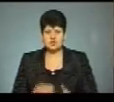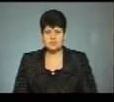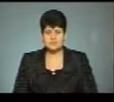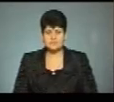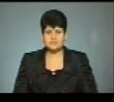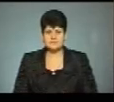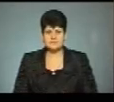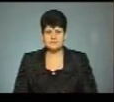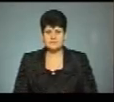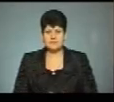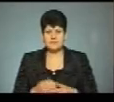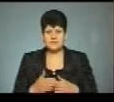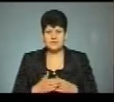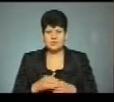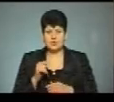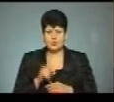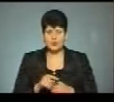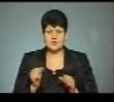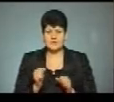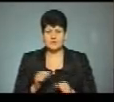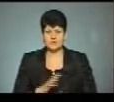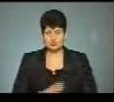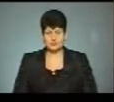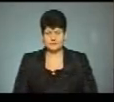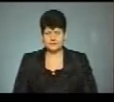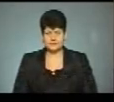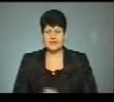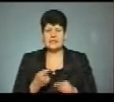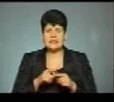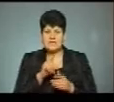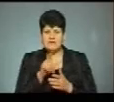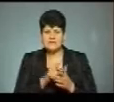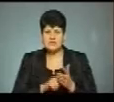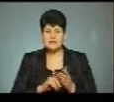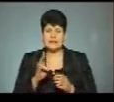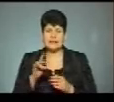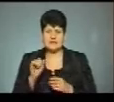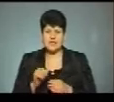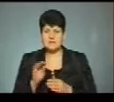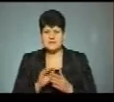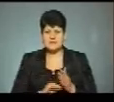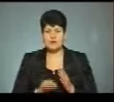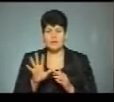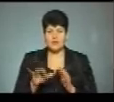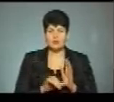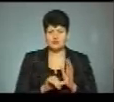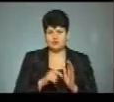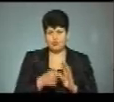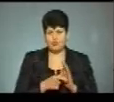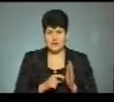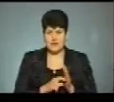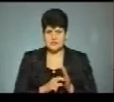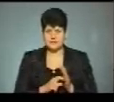воно близько до тої зими, що воно було. Такі вірші, каже, Назар писав у 5-6 класі.